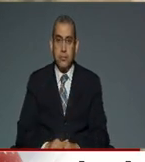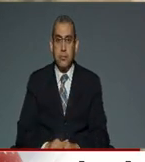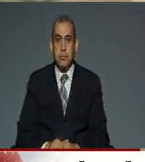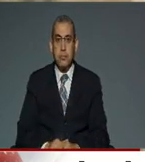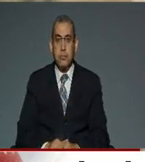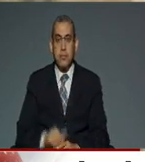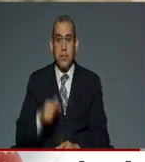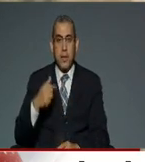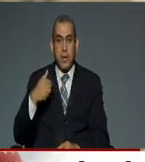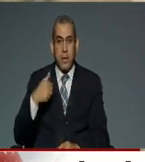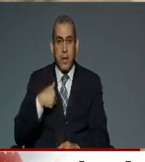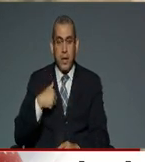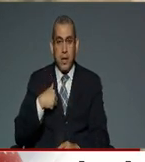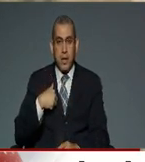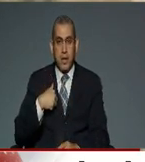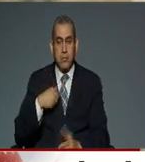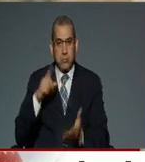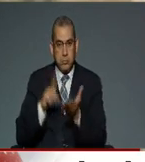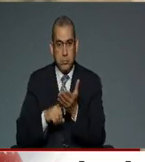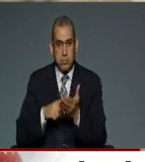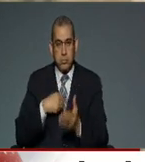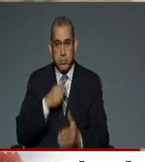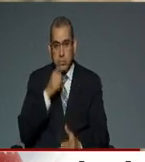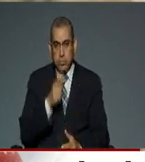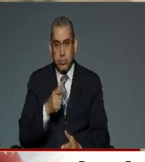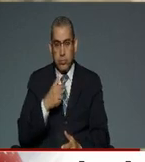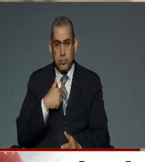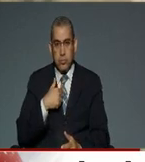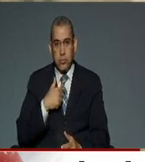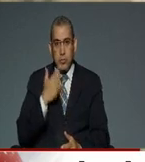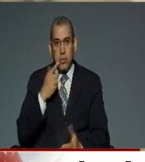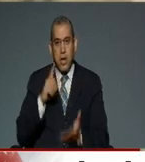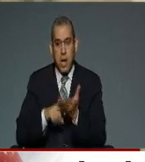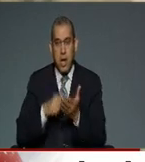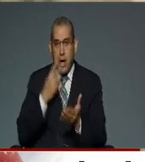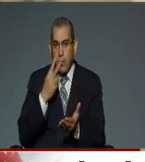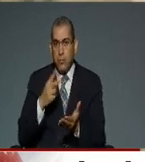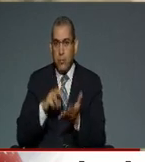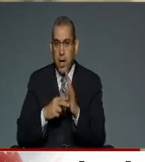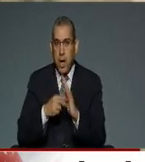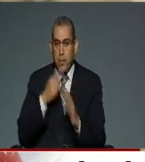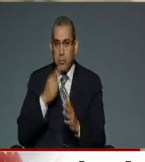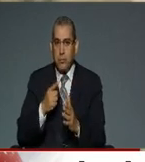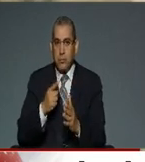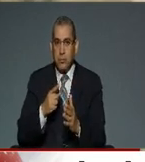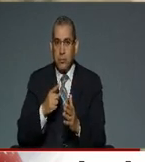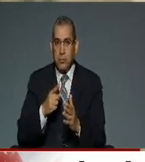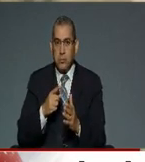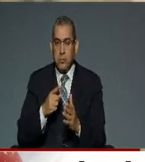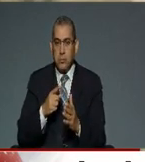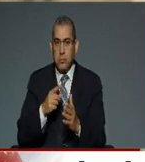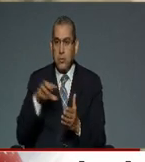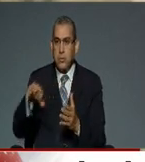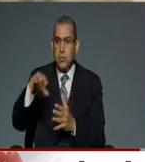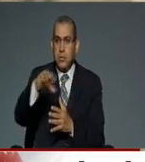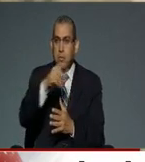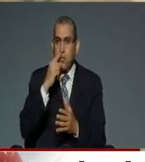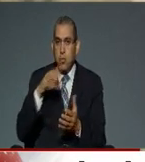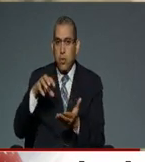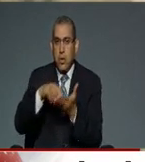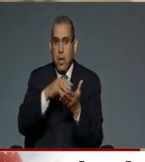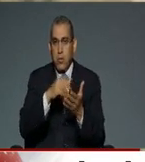أنا في الواقع معجب للغاية بالطريقة التي تدير فخامتكم بها البلاد في